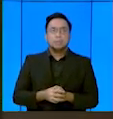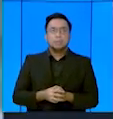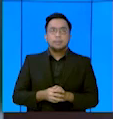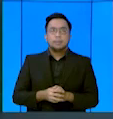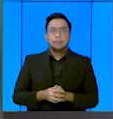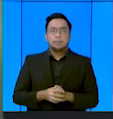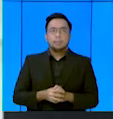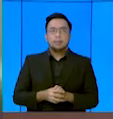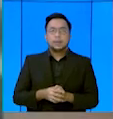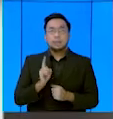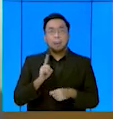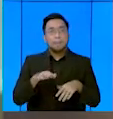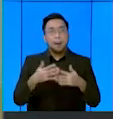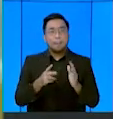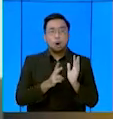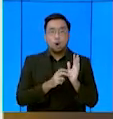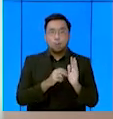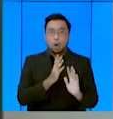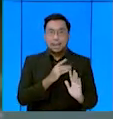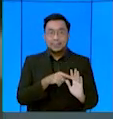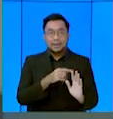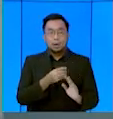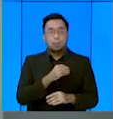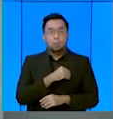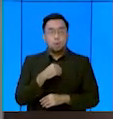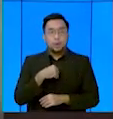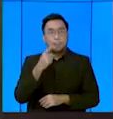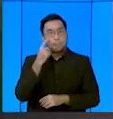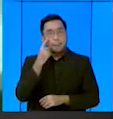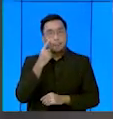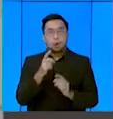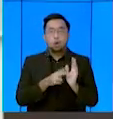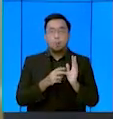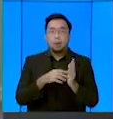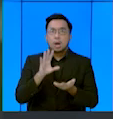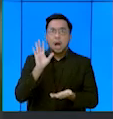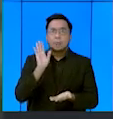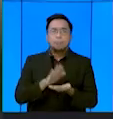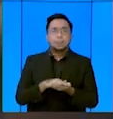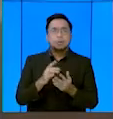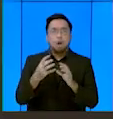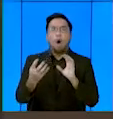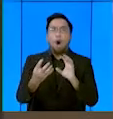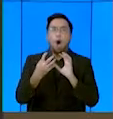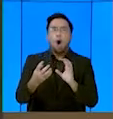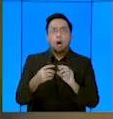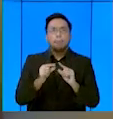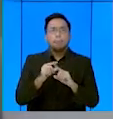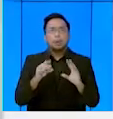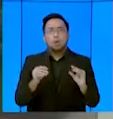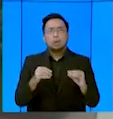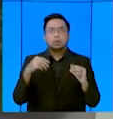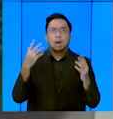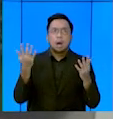Ini terjadi lantaran nomor antrian untuk pemeriksaan di Polimata telah habis. Cekcok sempat terjadi karena petugas pelayanan pun tersulut